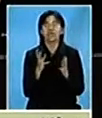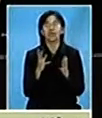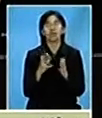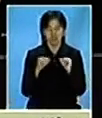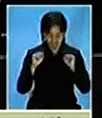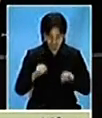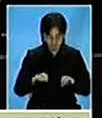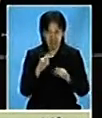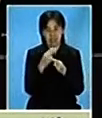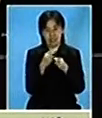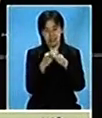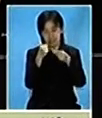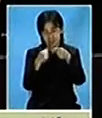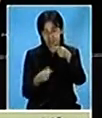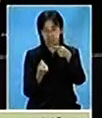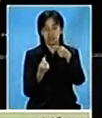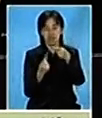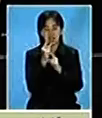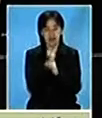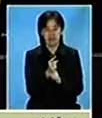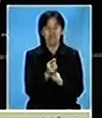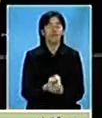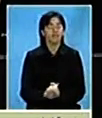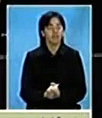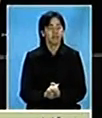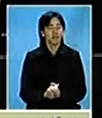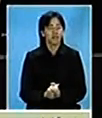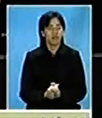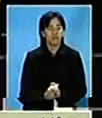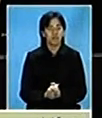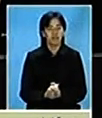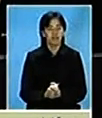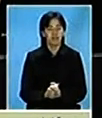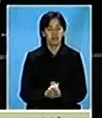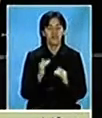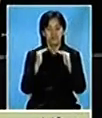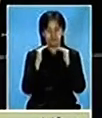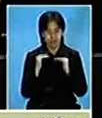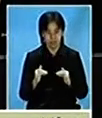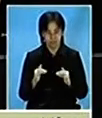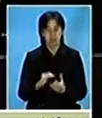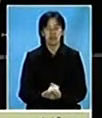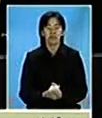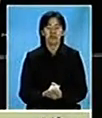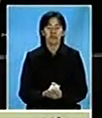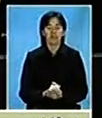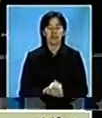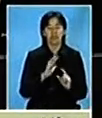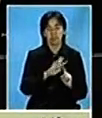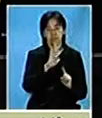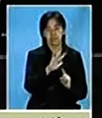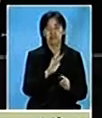กับรายชื่อกรรมการร่วมทั้ง11ท่านนะครับครับต่อไปเป็นเรื่องที่5นะ